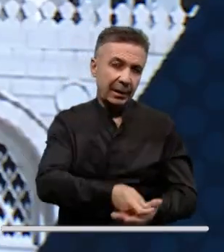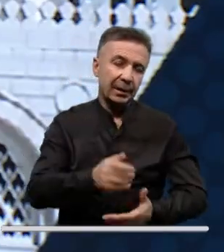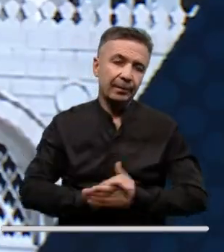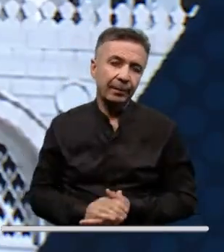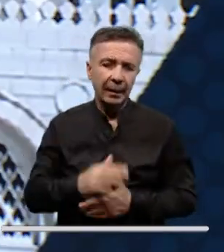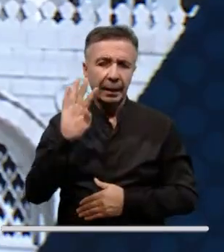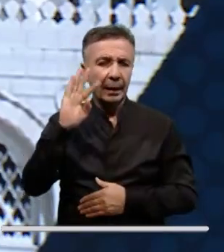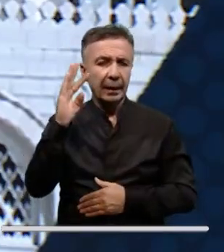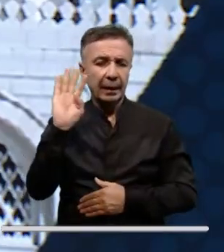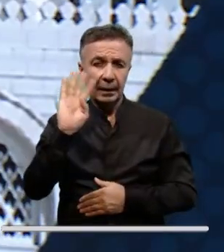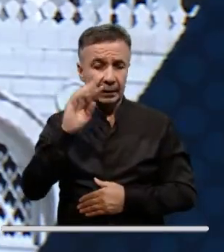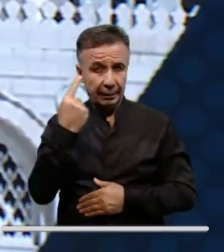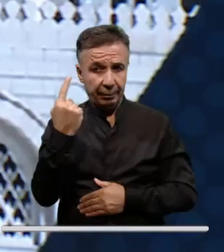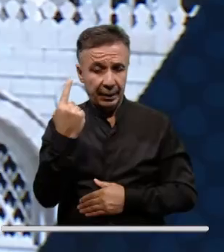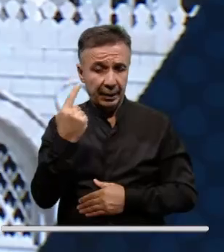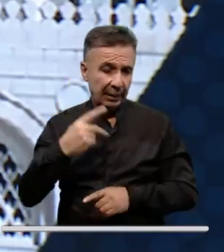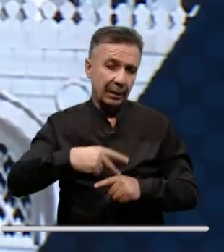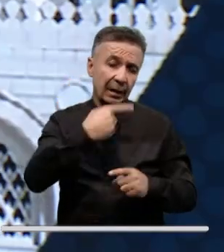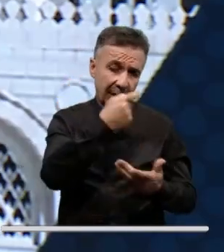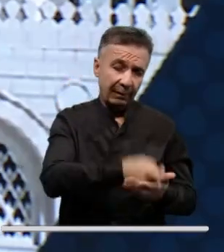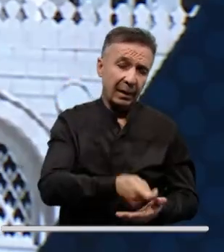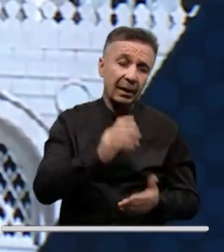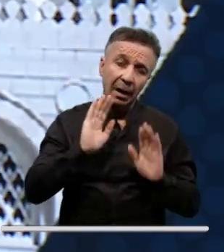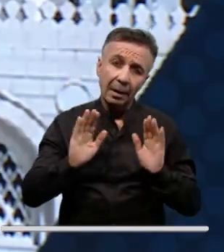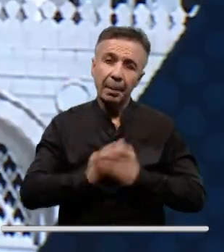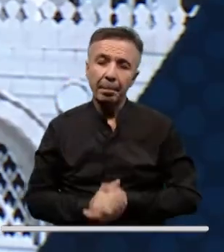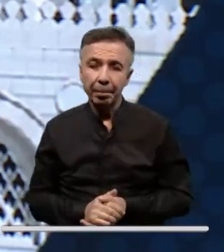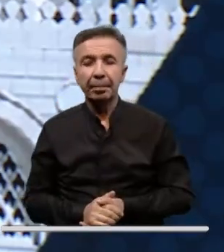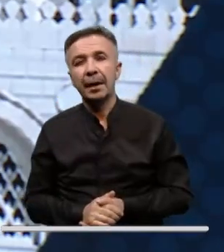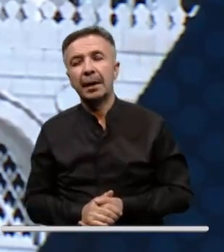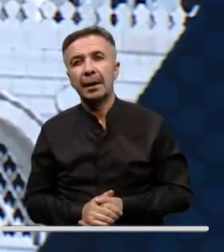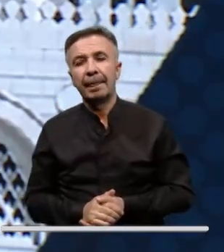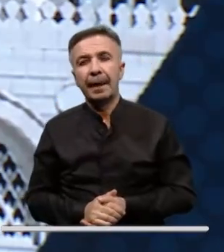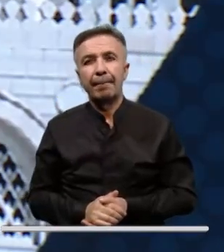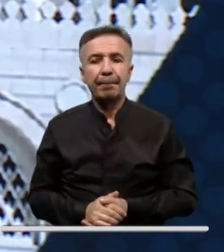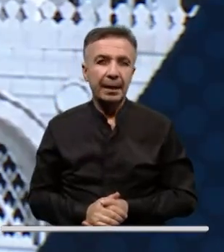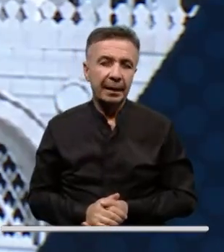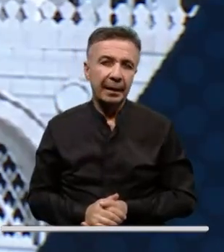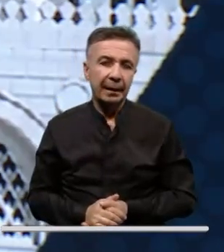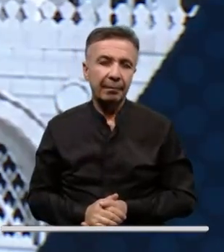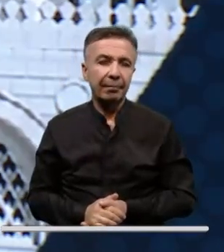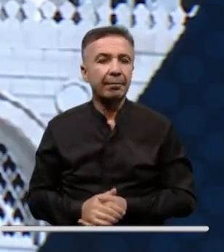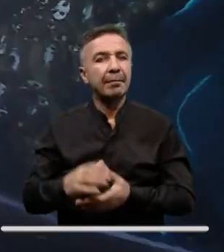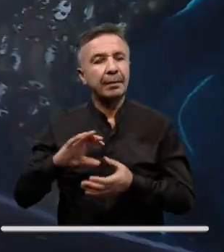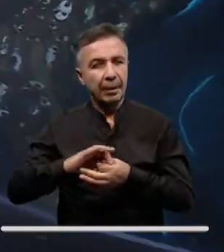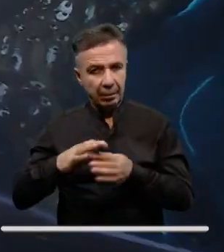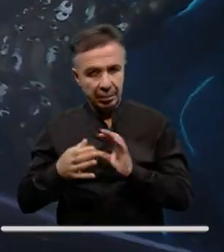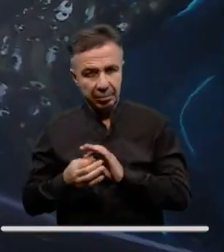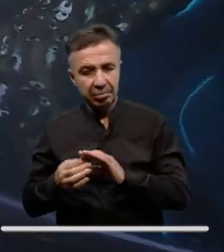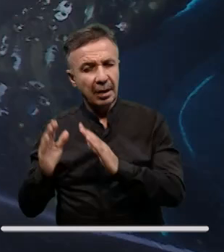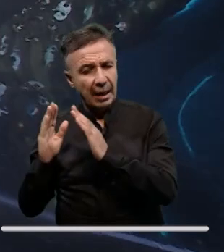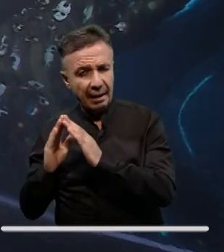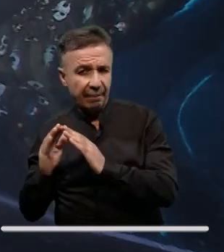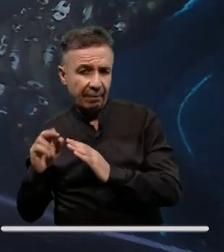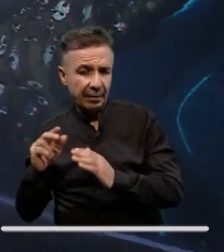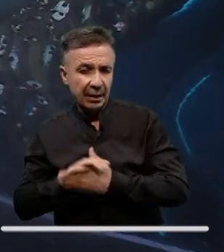Eee zekata konu olur ama Eee Bir menkul veya gayrimenkul mal ise bu mal